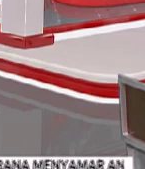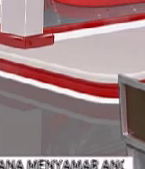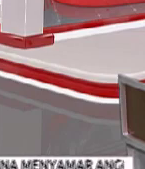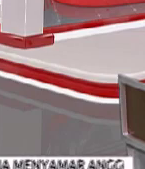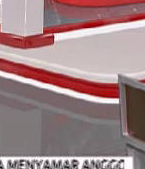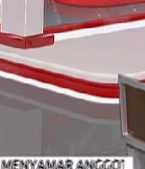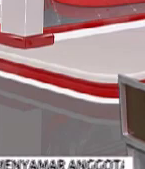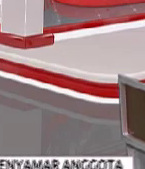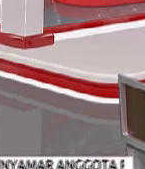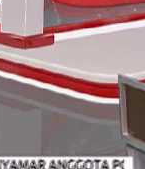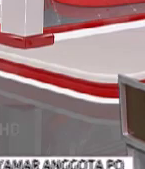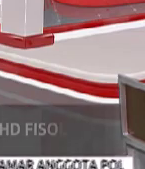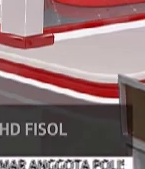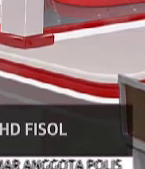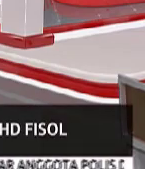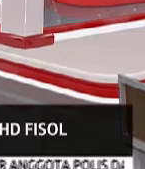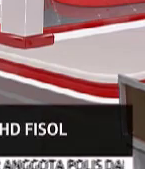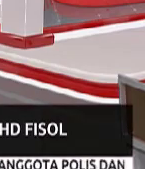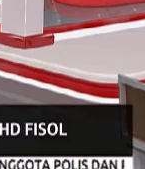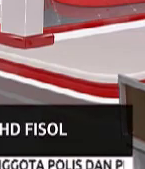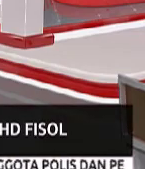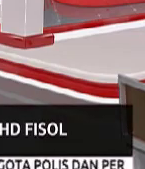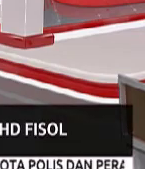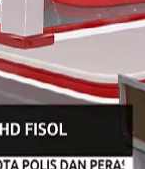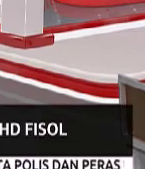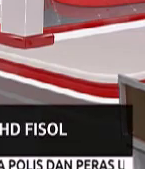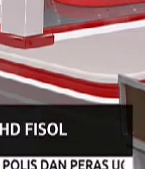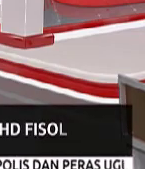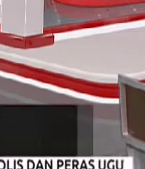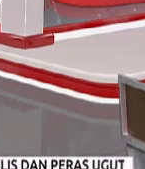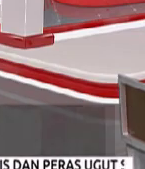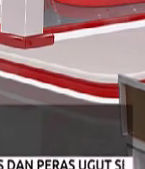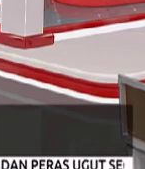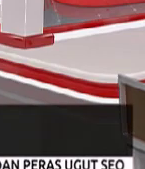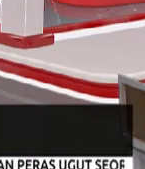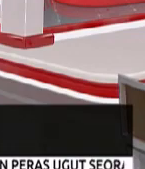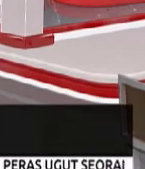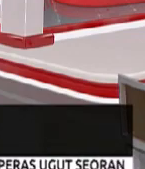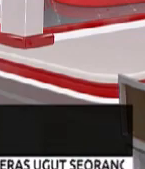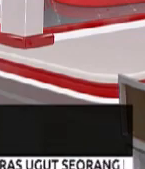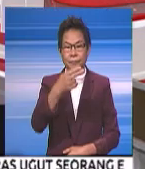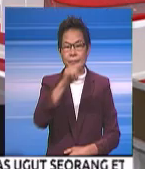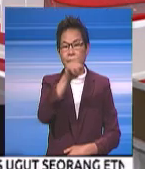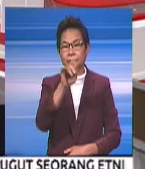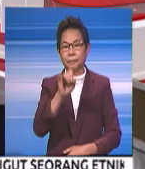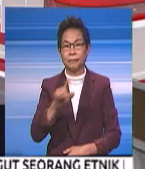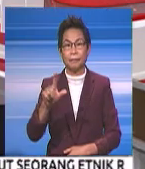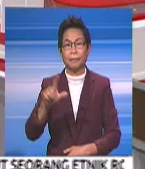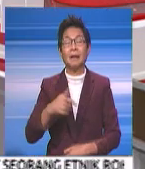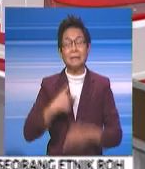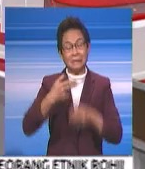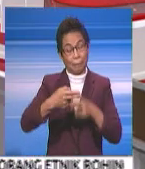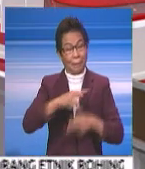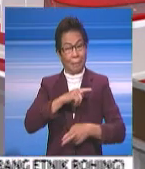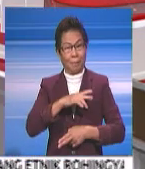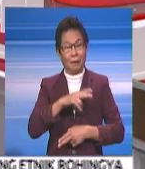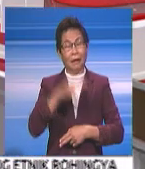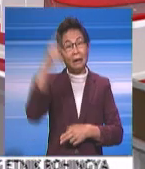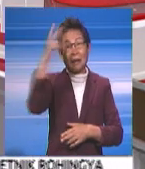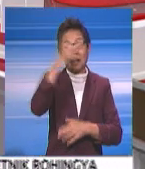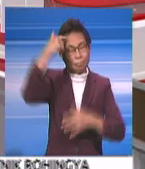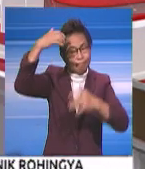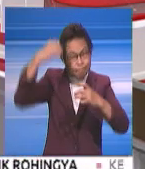Assalamualaikum dan salam sejahtera. Anda bersama saya Wan Lukman Mohd Faisal. Dan saya Hazel Desmond. Keputusan kerajaan